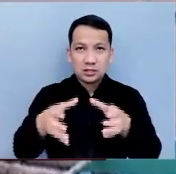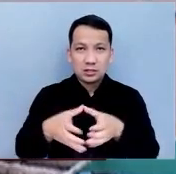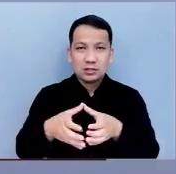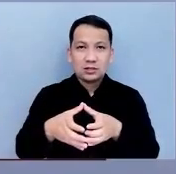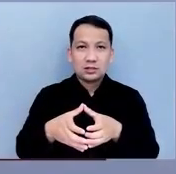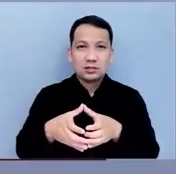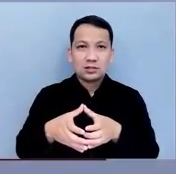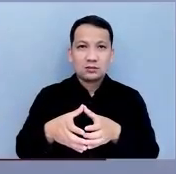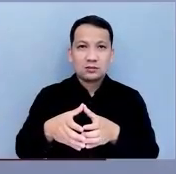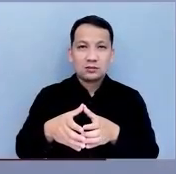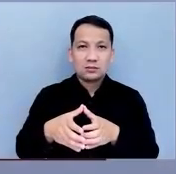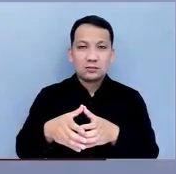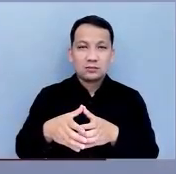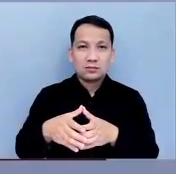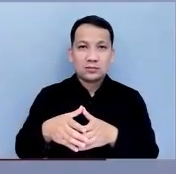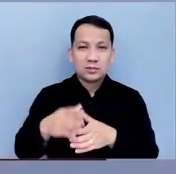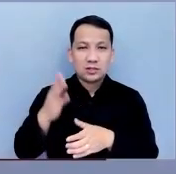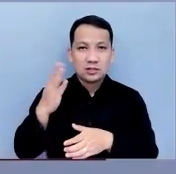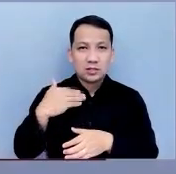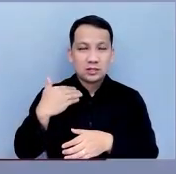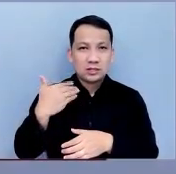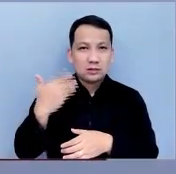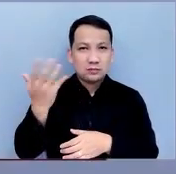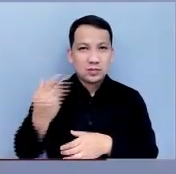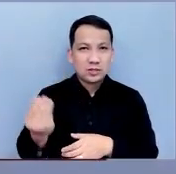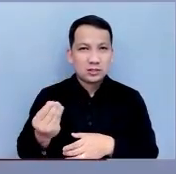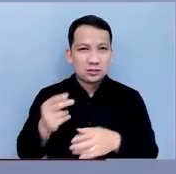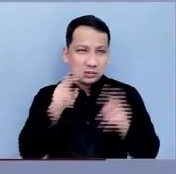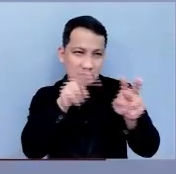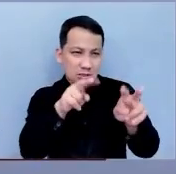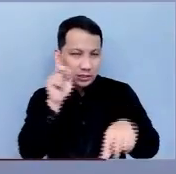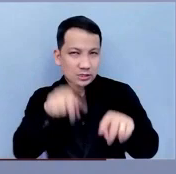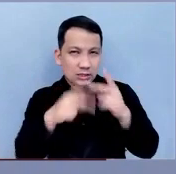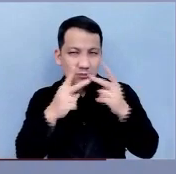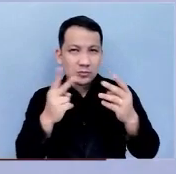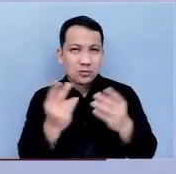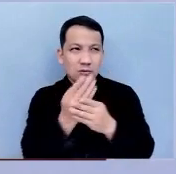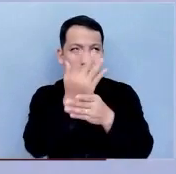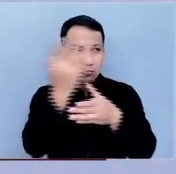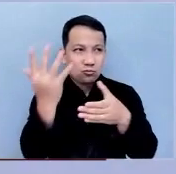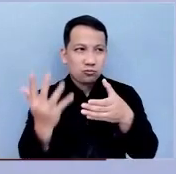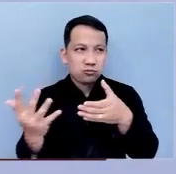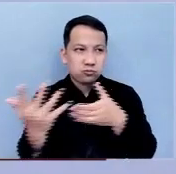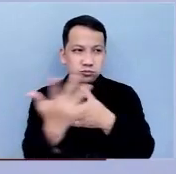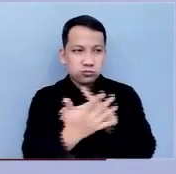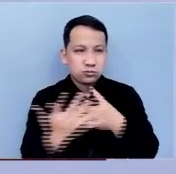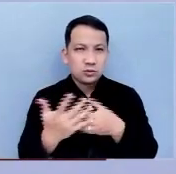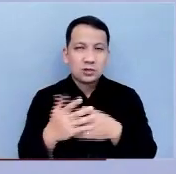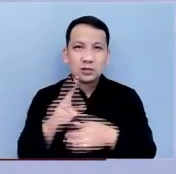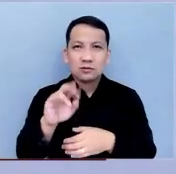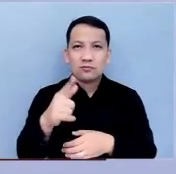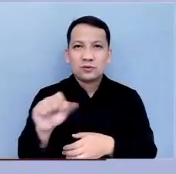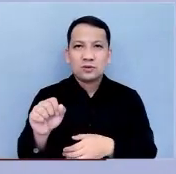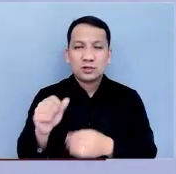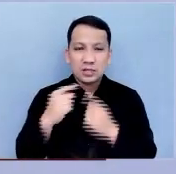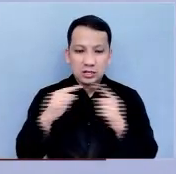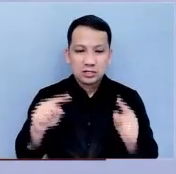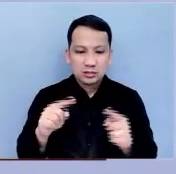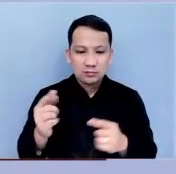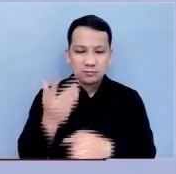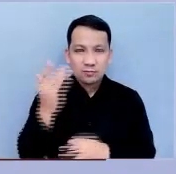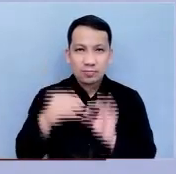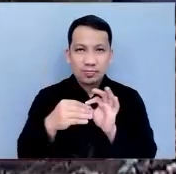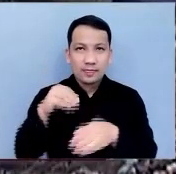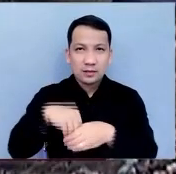Batangas. Halos hindi na nga maaninag ang bulkan, bunsod ng makapal na usok. Ang fog ay ang usok mula sa asupre sa loob